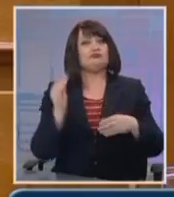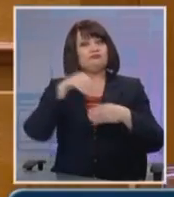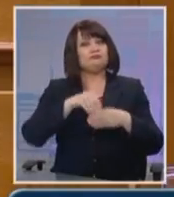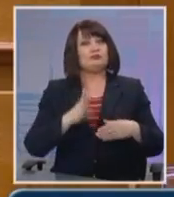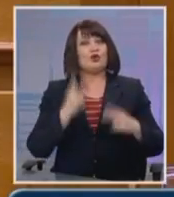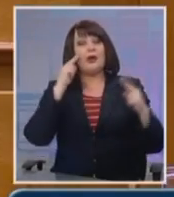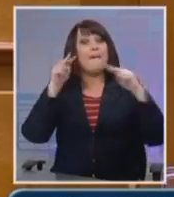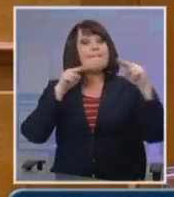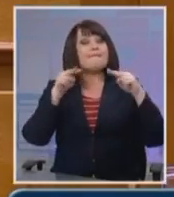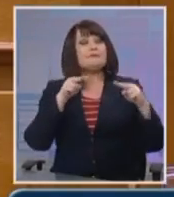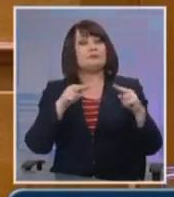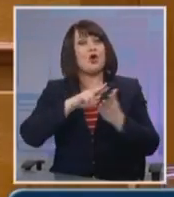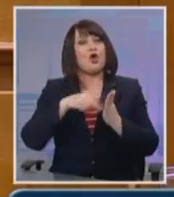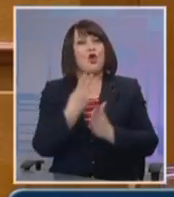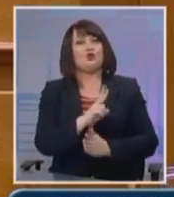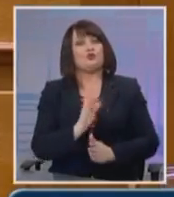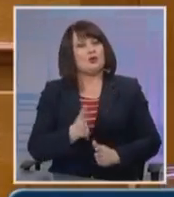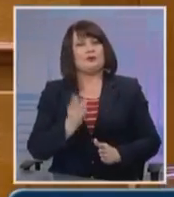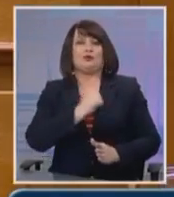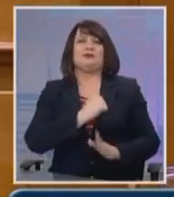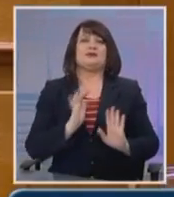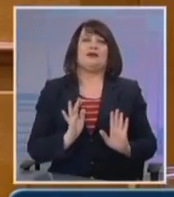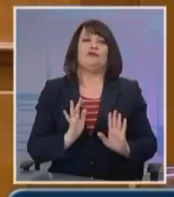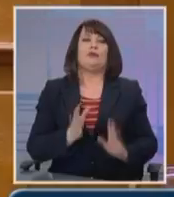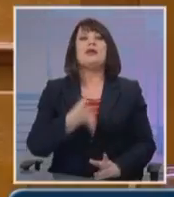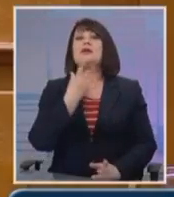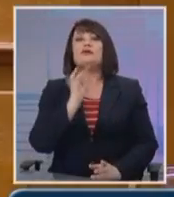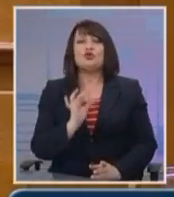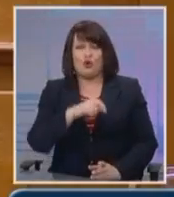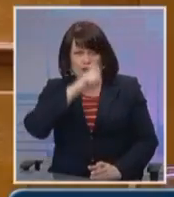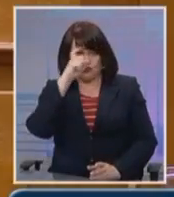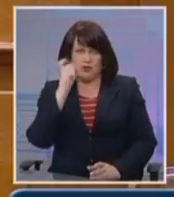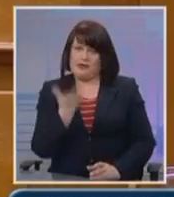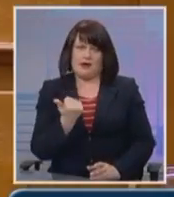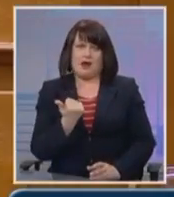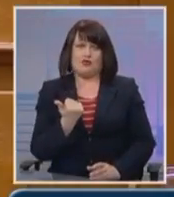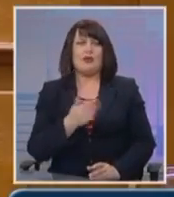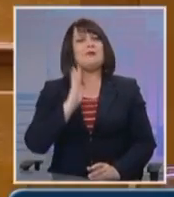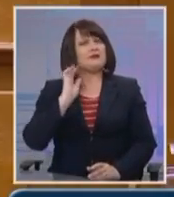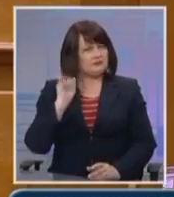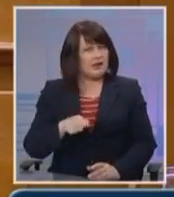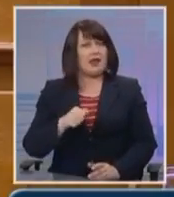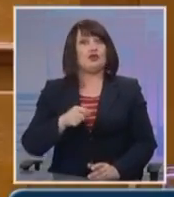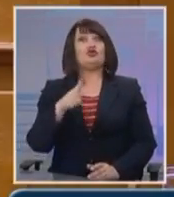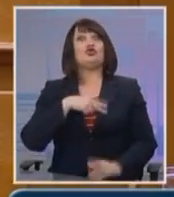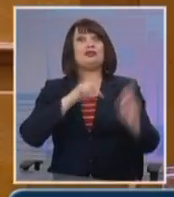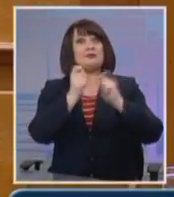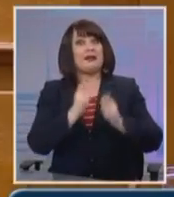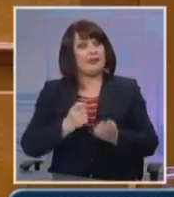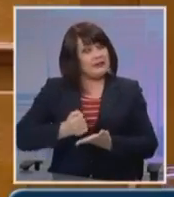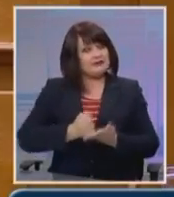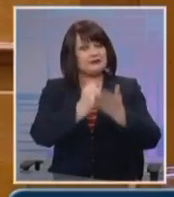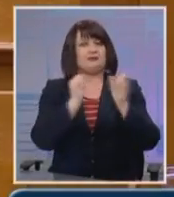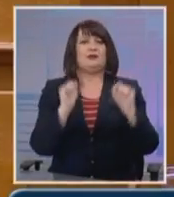του αρμοδιότητες. Και γι' αυτό και δεν είχαμε καμία δυσκολία να στηρίξουμε σωστές μεταρρυθμίσεις